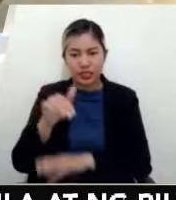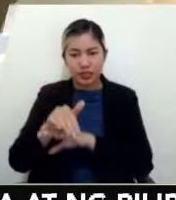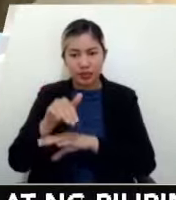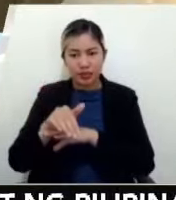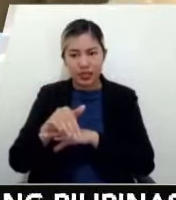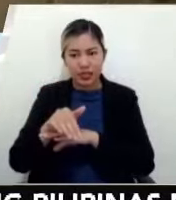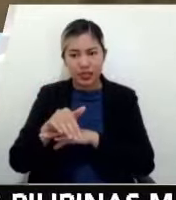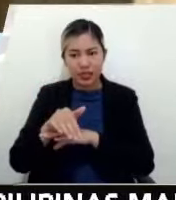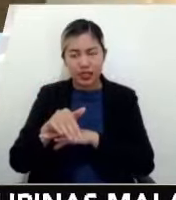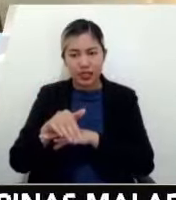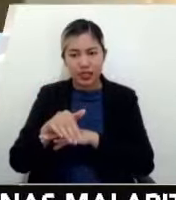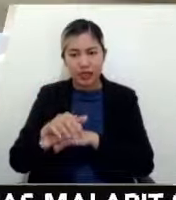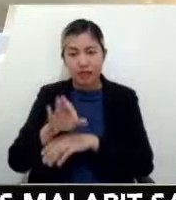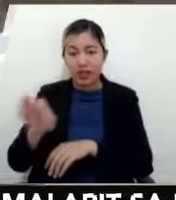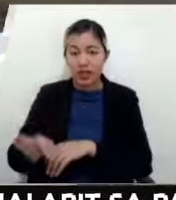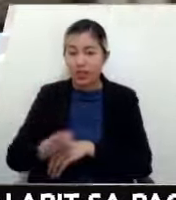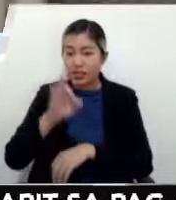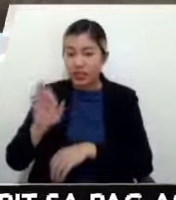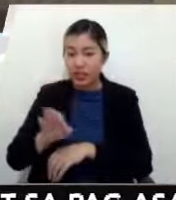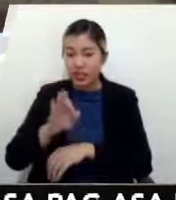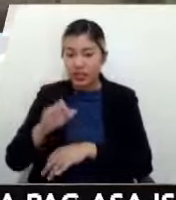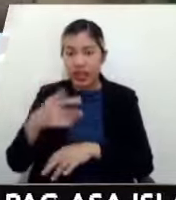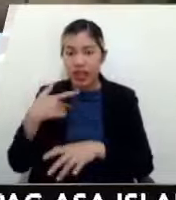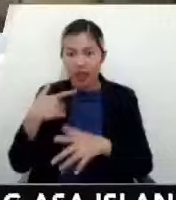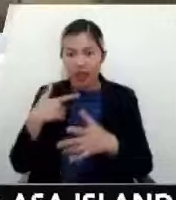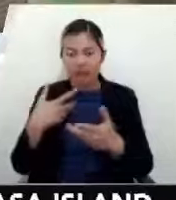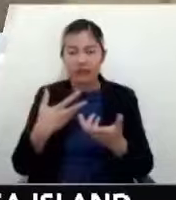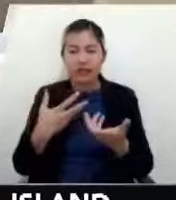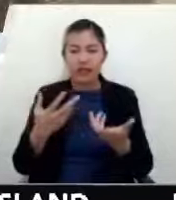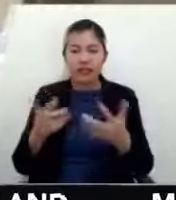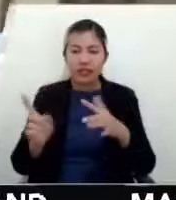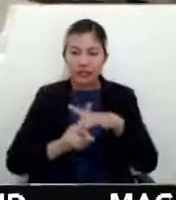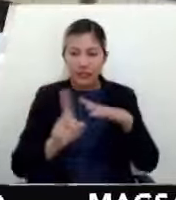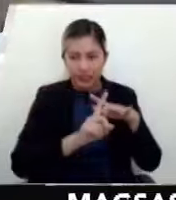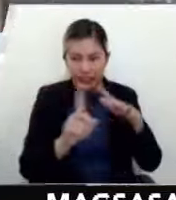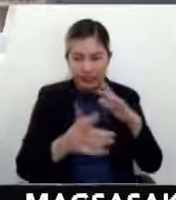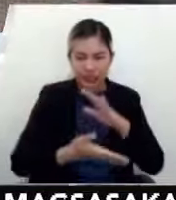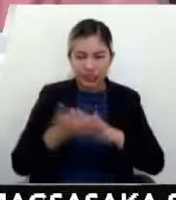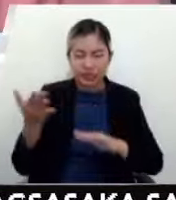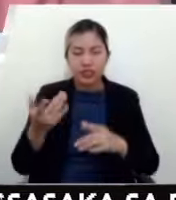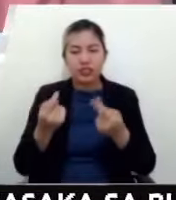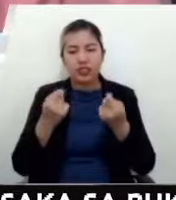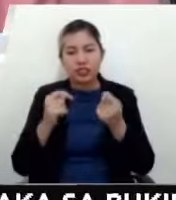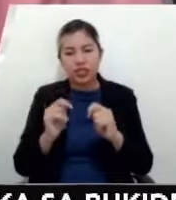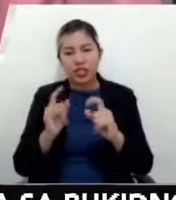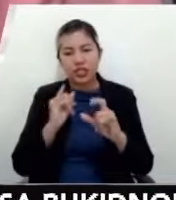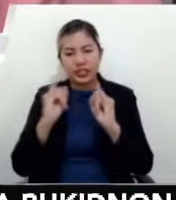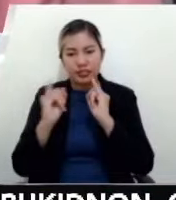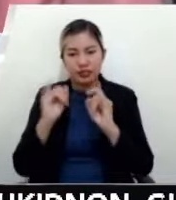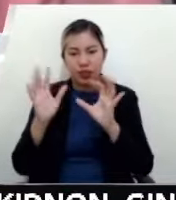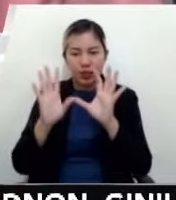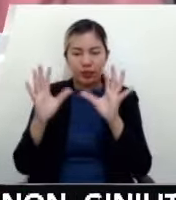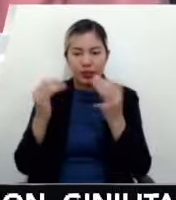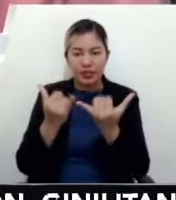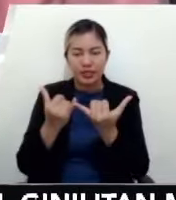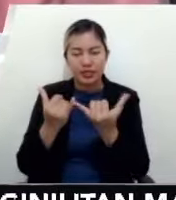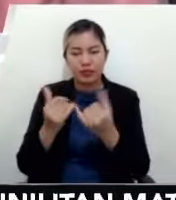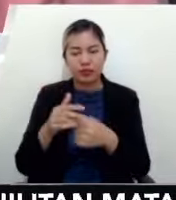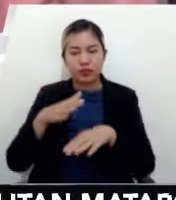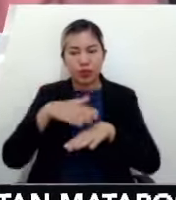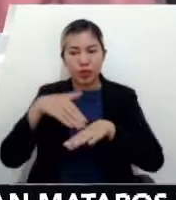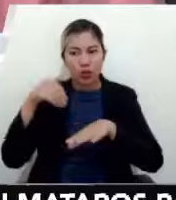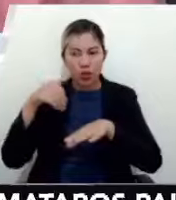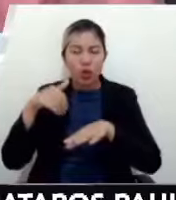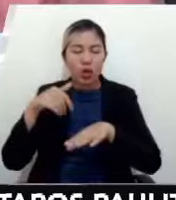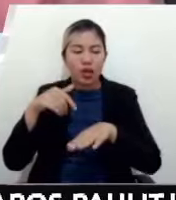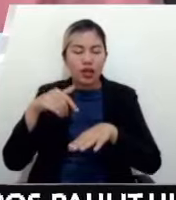mga natitira dito na kanya-kanyang karipas. Sinisika pa namin makuha ang panig ng kumpanya. Ipatatawag na rin sa susunod na